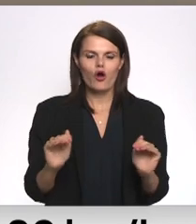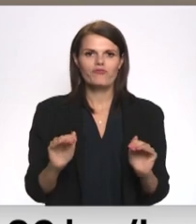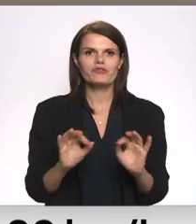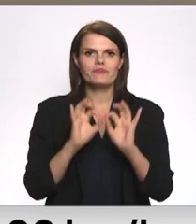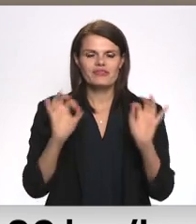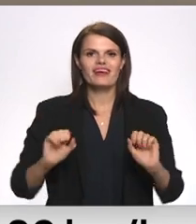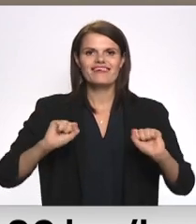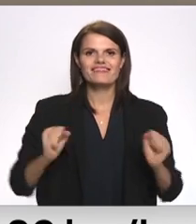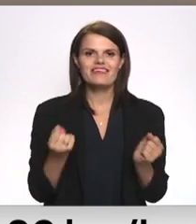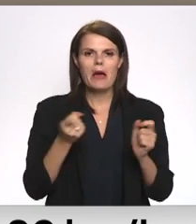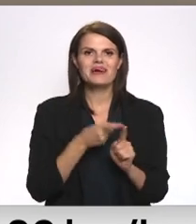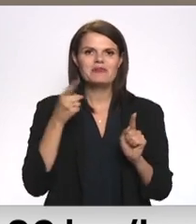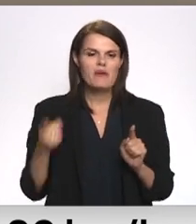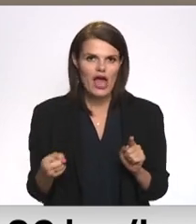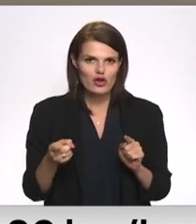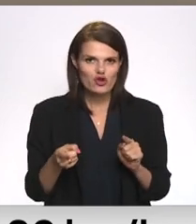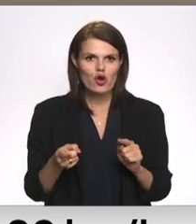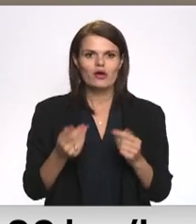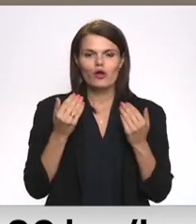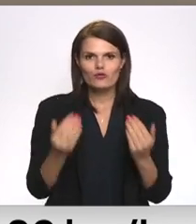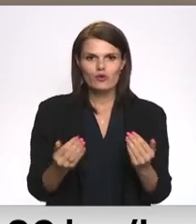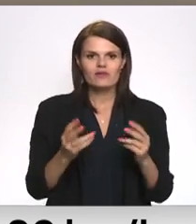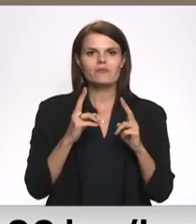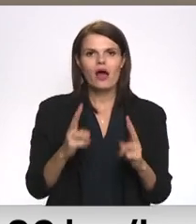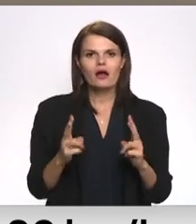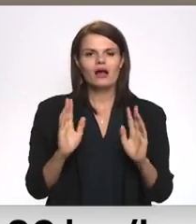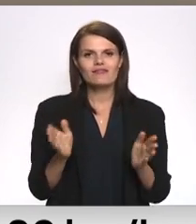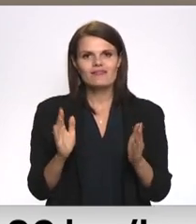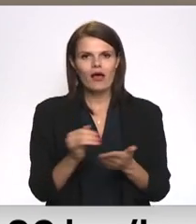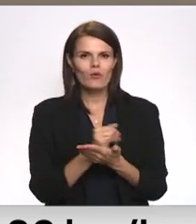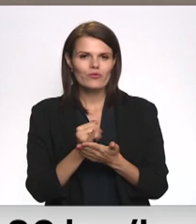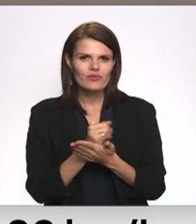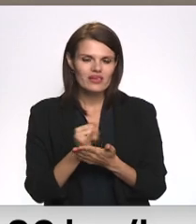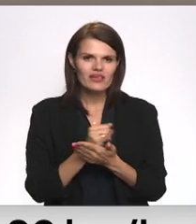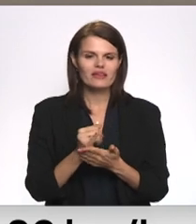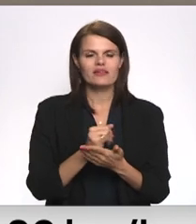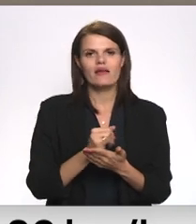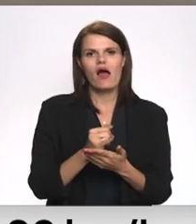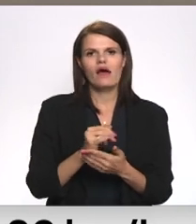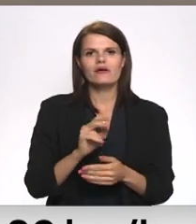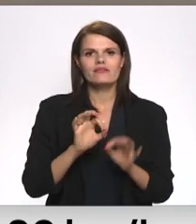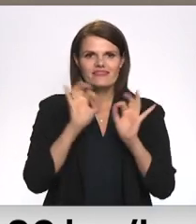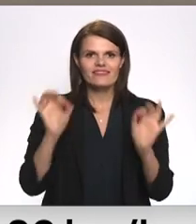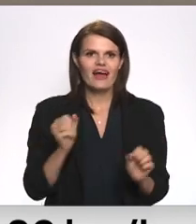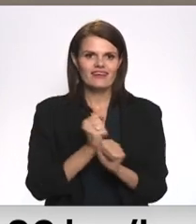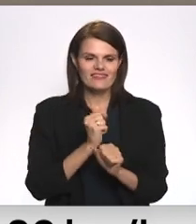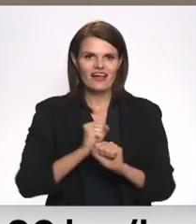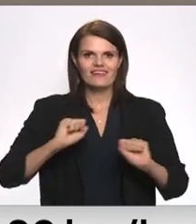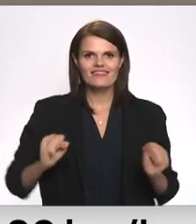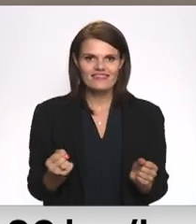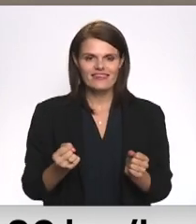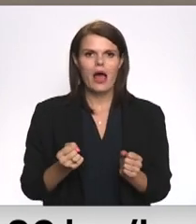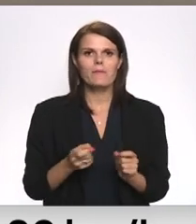ziemas uzturēšanas periods. Tas nozīmē, ka uzturētāji, kas nodrošina ziemas uzturēšanas darbus, sāk strādāt ziemas režīmā,